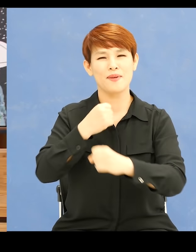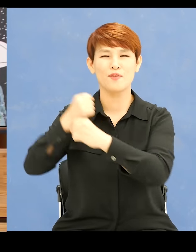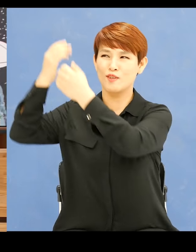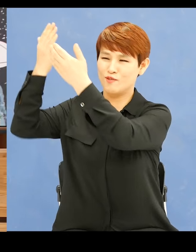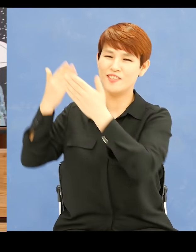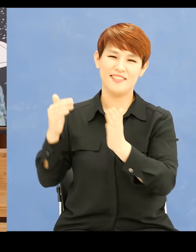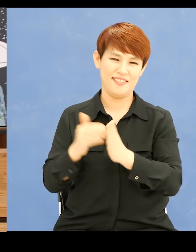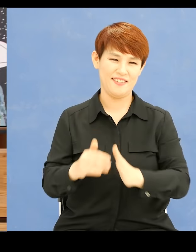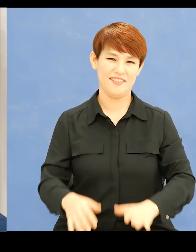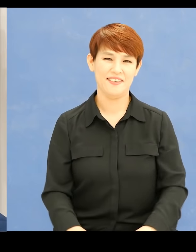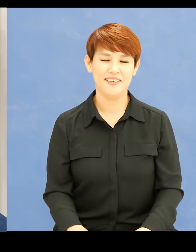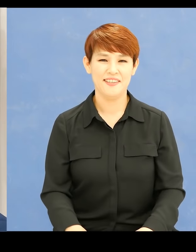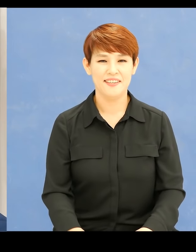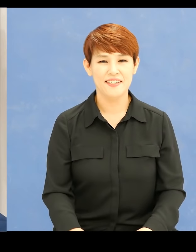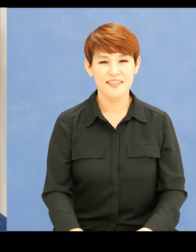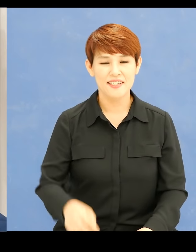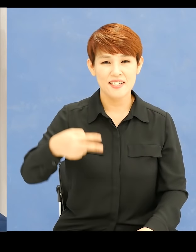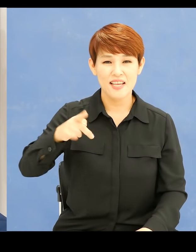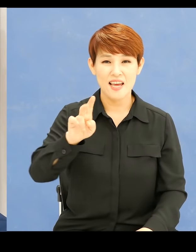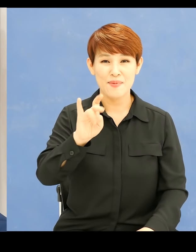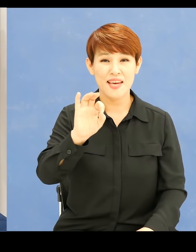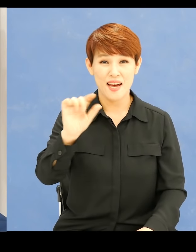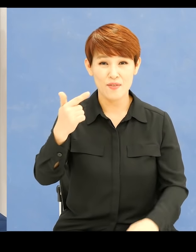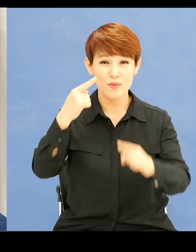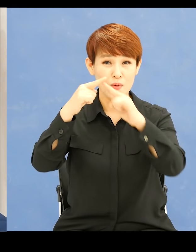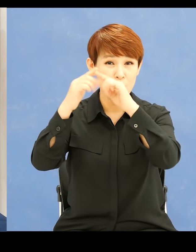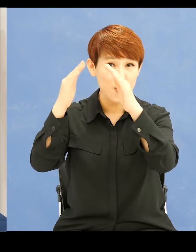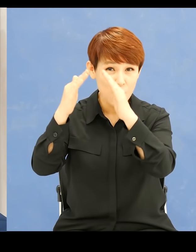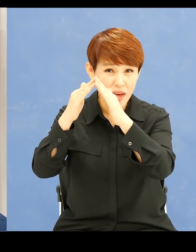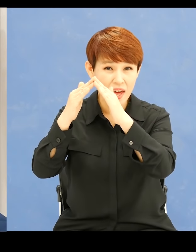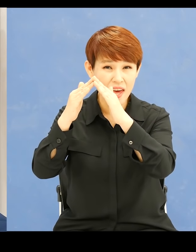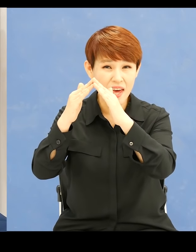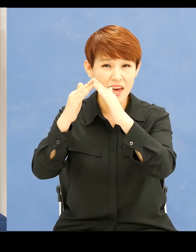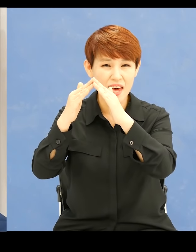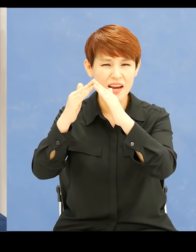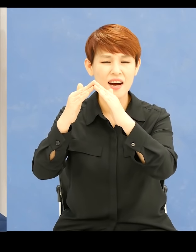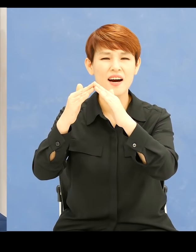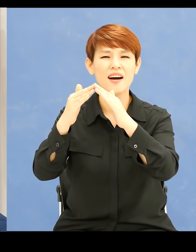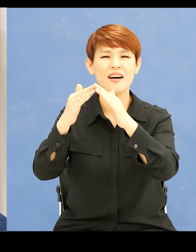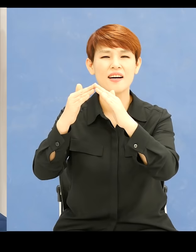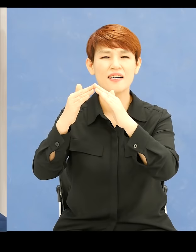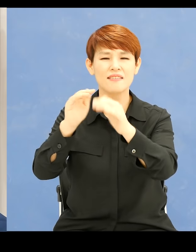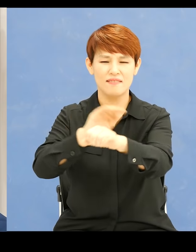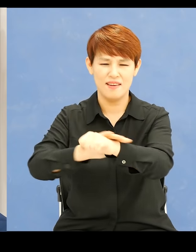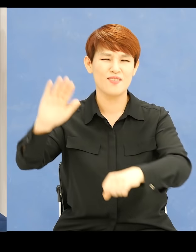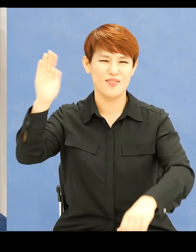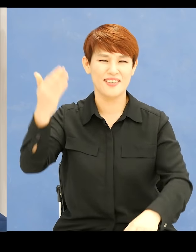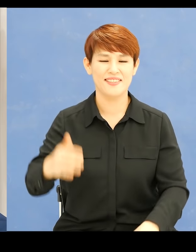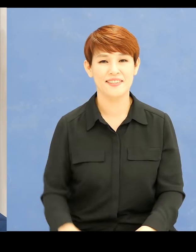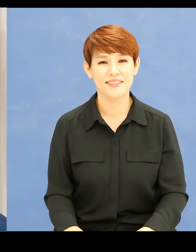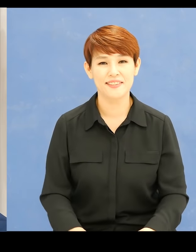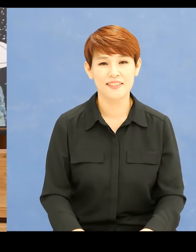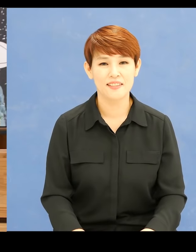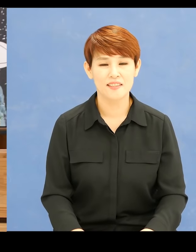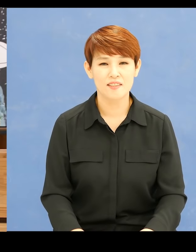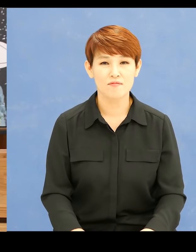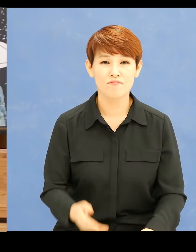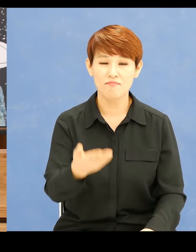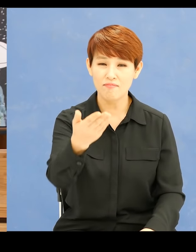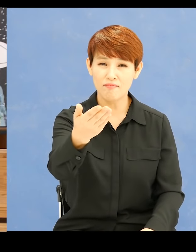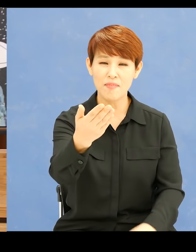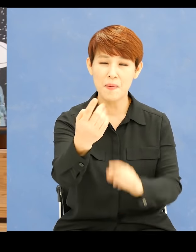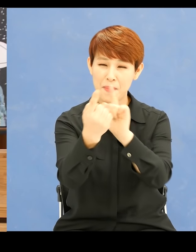억지로라도 넓혀주시니까 그래서 세미한교회 오늘날 세미한교회가 그렇게 큰 그릇이 되어서 담을 수 있었던 것 같아요. 제 생각에는 목사님께